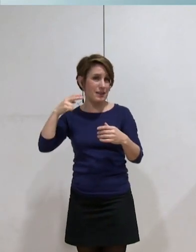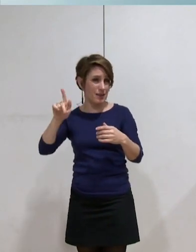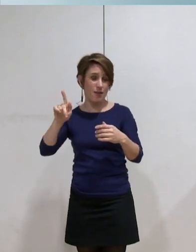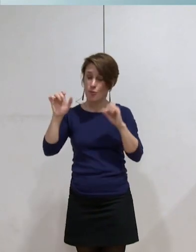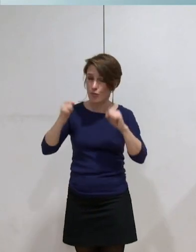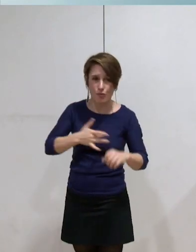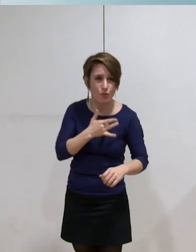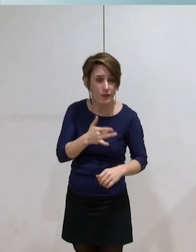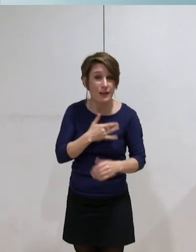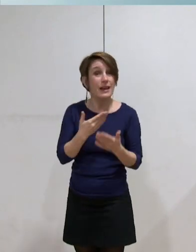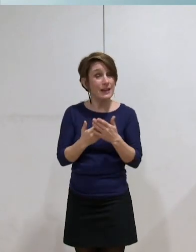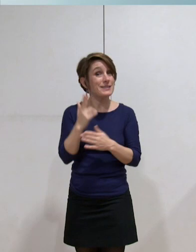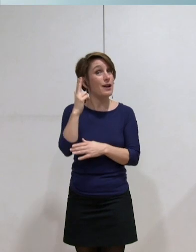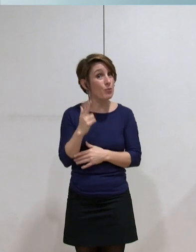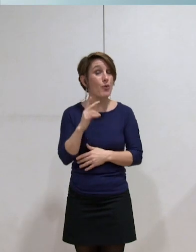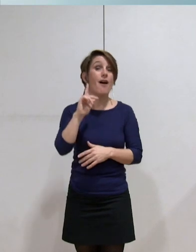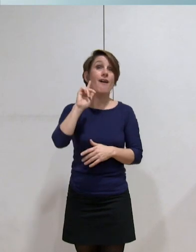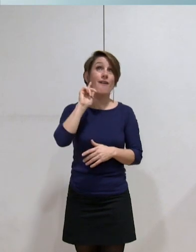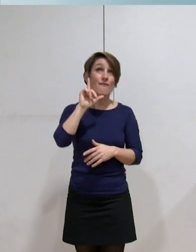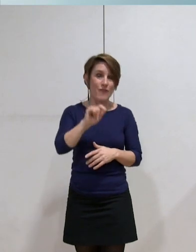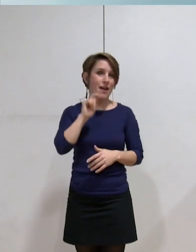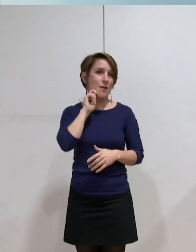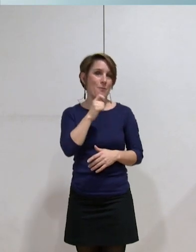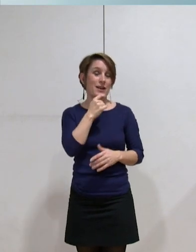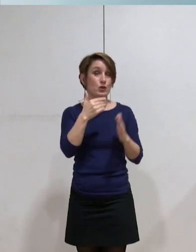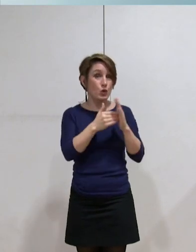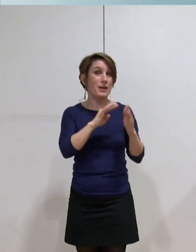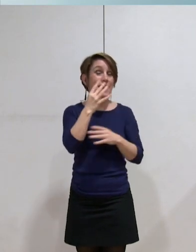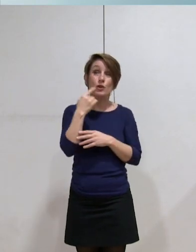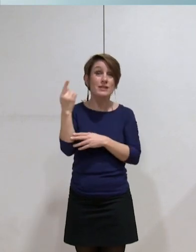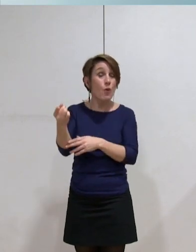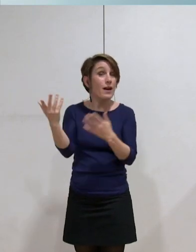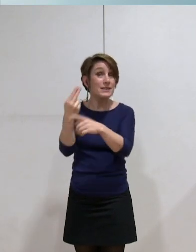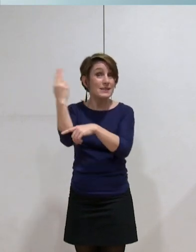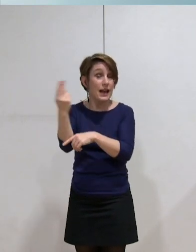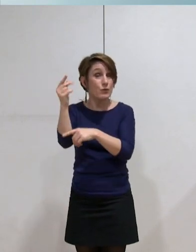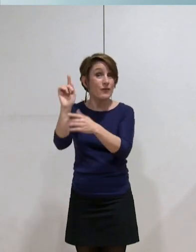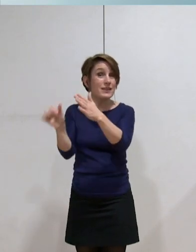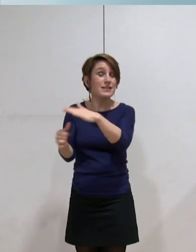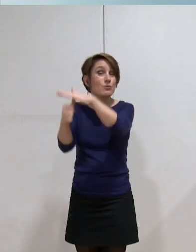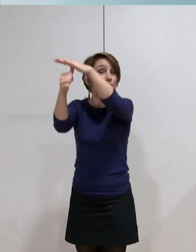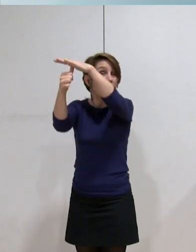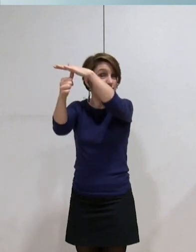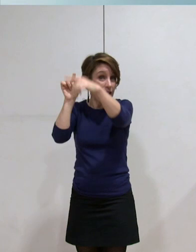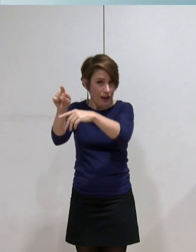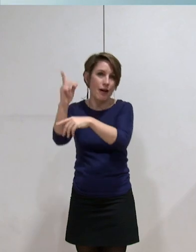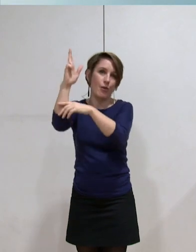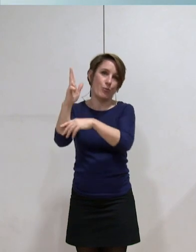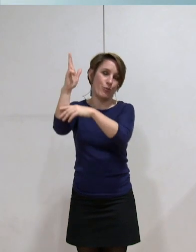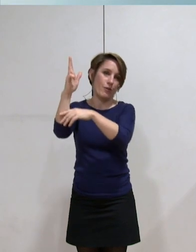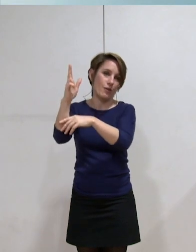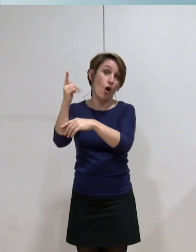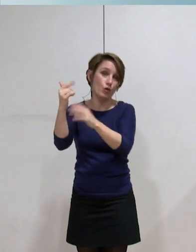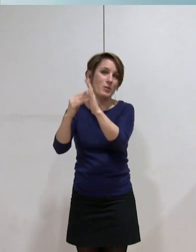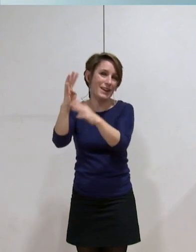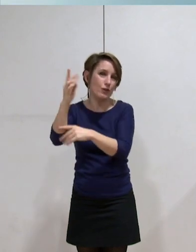commencé le 20 mars 2014 c'est la chair qui a commencé le 20 mars 2014 ce n'est pas le contrat de partenariat ah d'accord autant